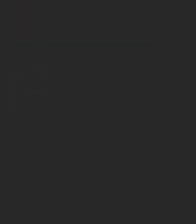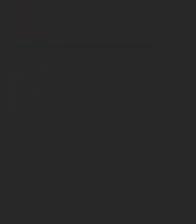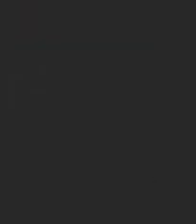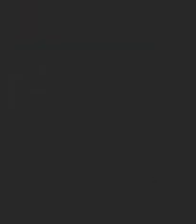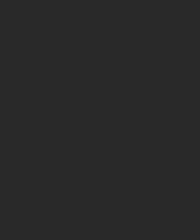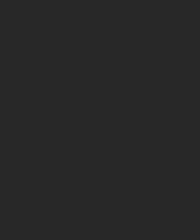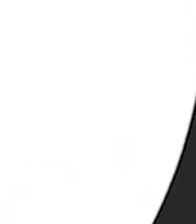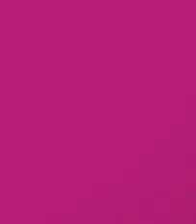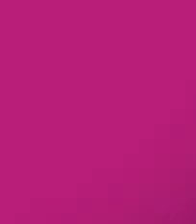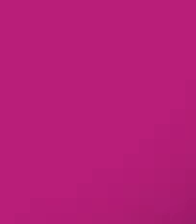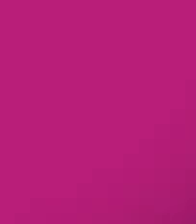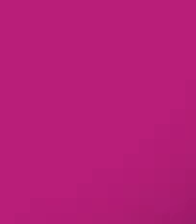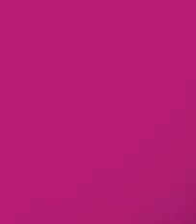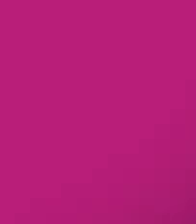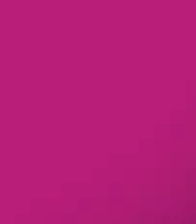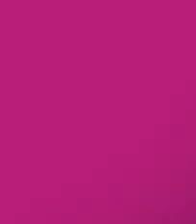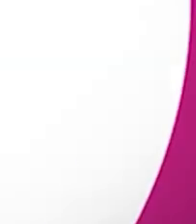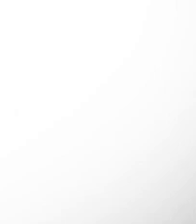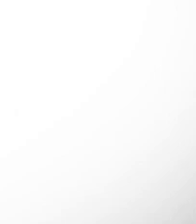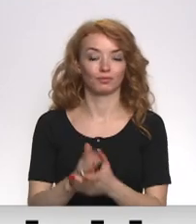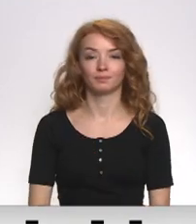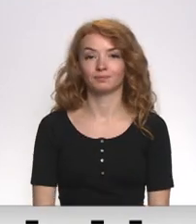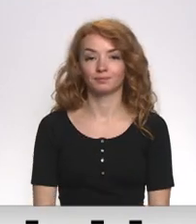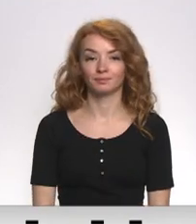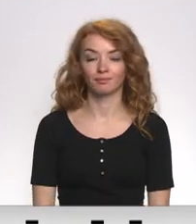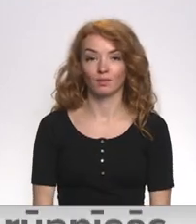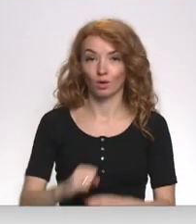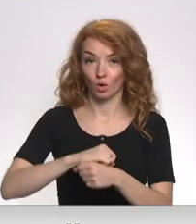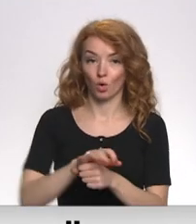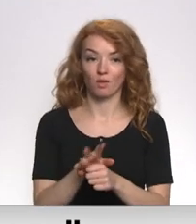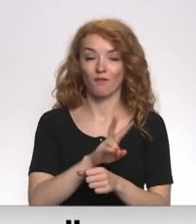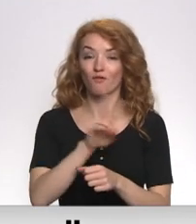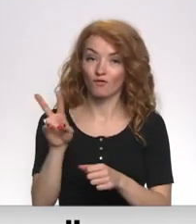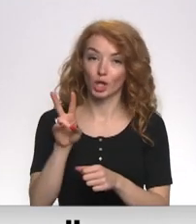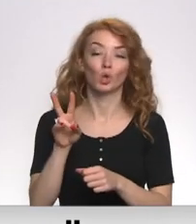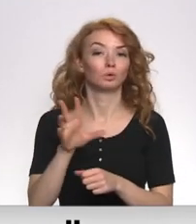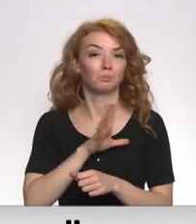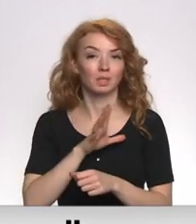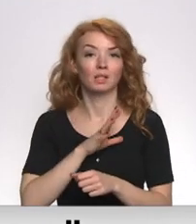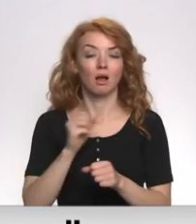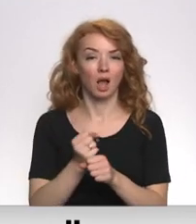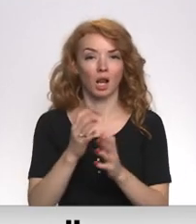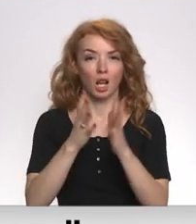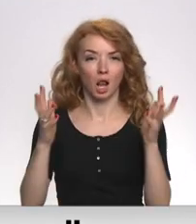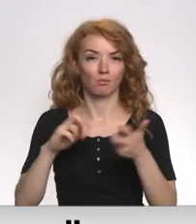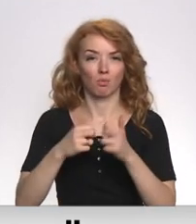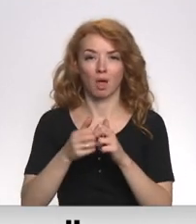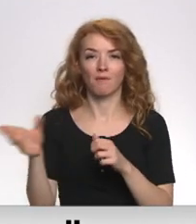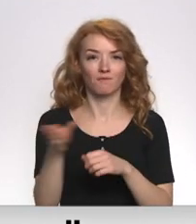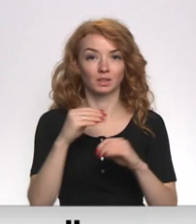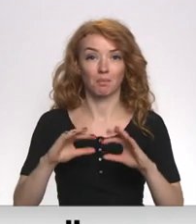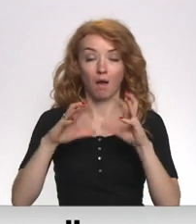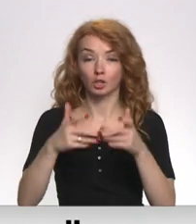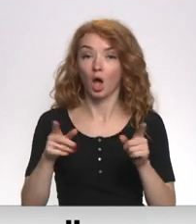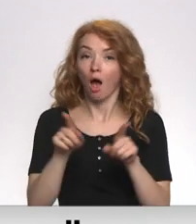Re, viss ēters ir te! Covid-19 vīruss ir bijis nevien ļoti liels izaicinājums visai pasaulē, bet